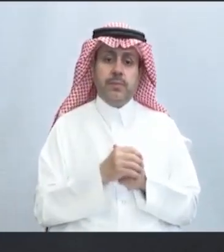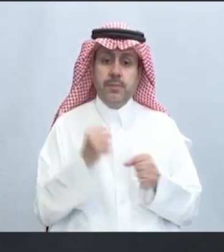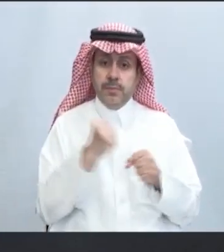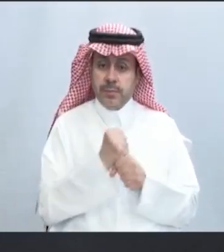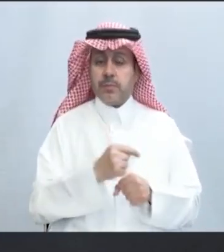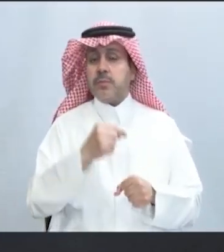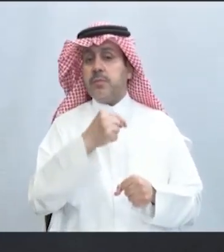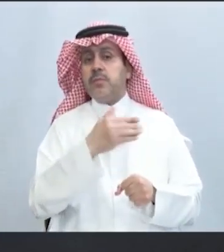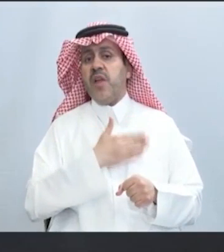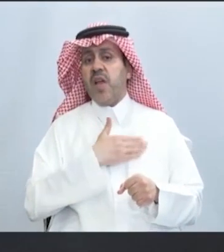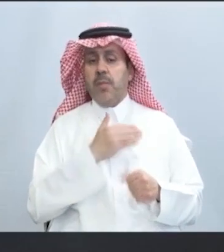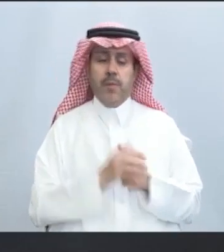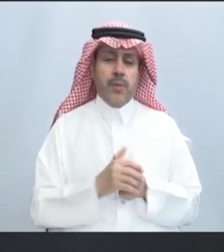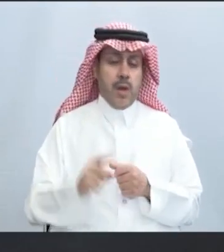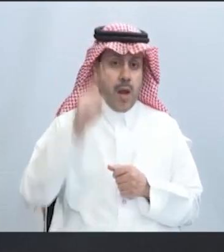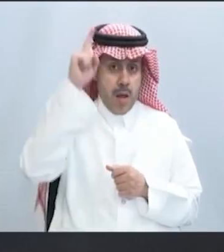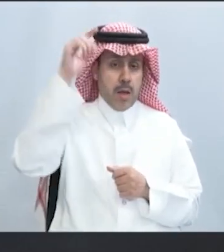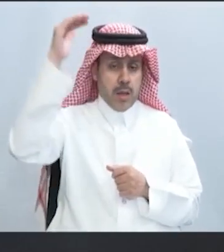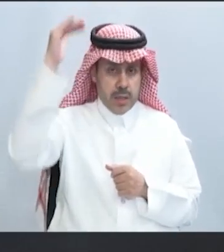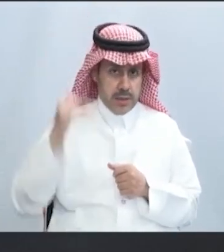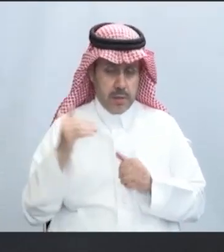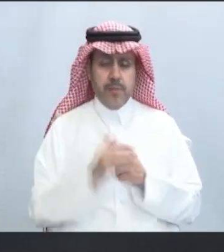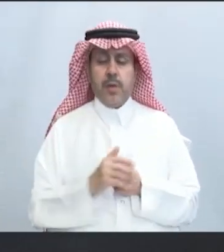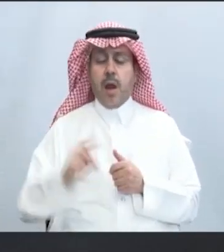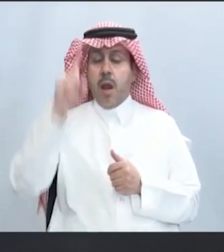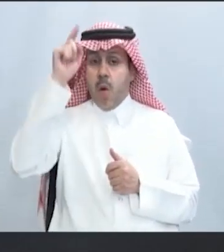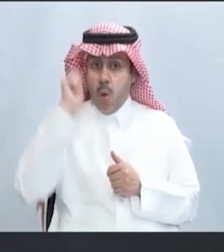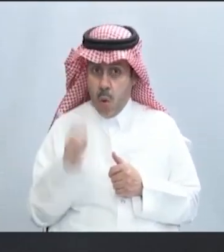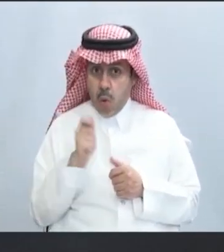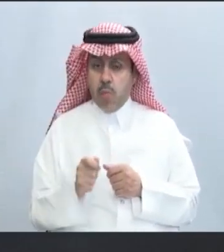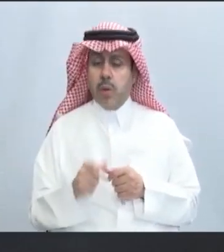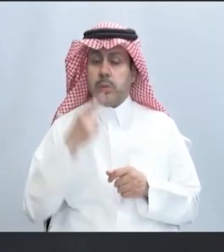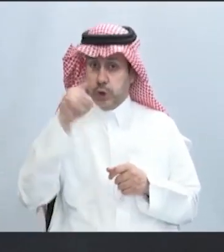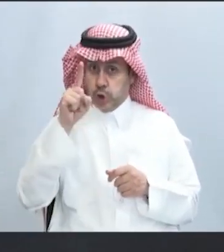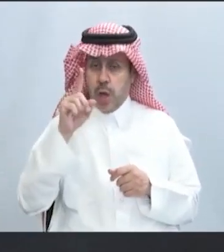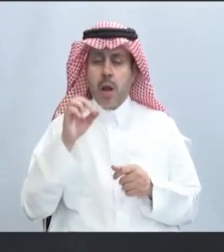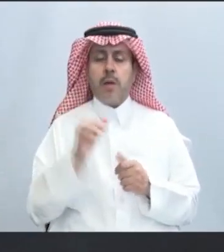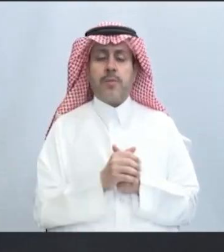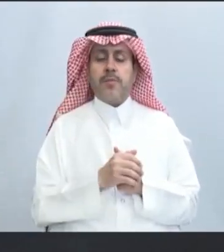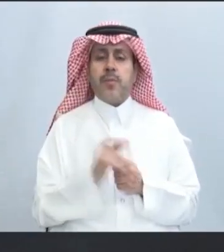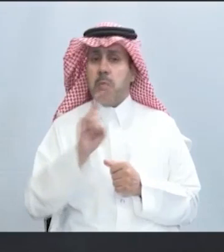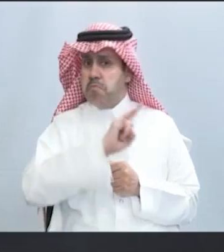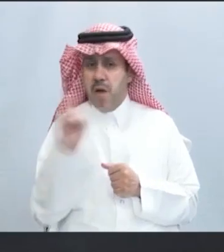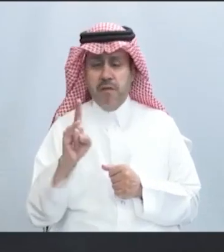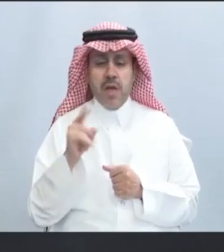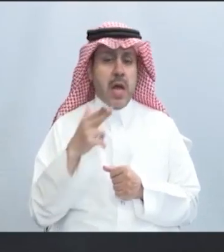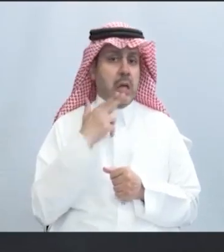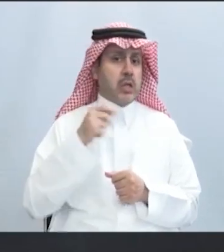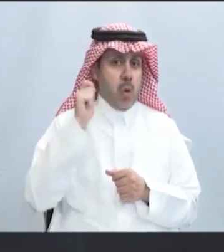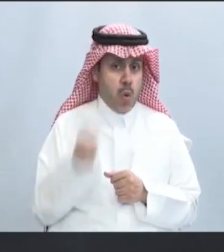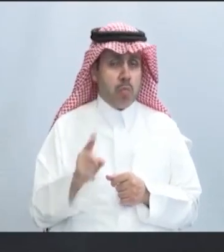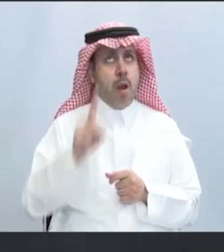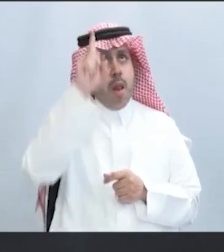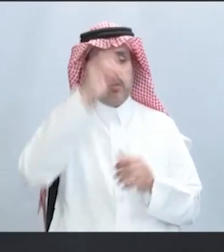في قلبه لان الله هو الذي يستطيع يحكم الحكم الامثل ومن احسن من الله حكما لقوم